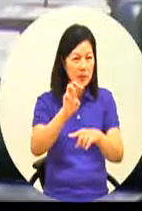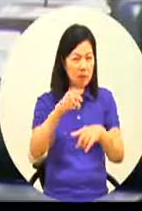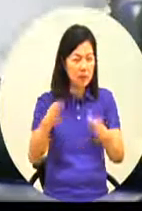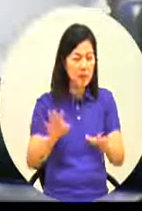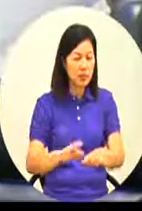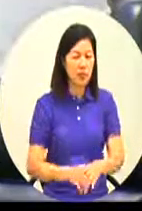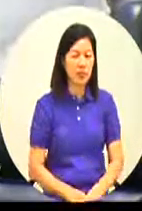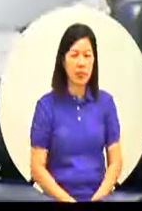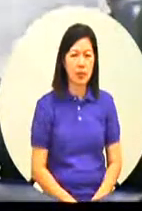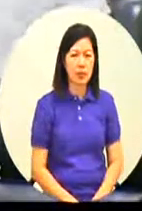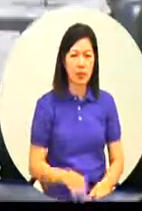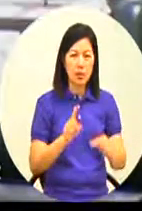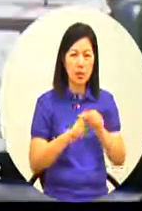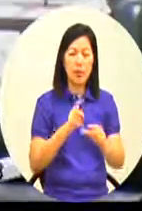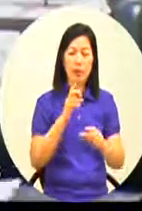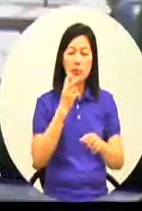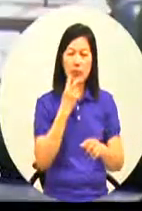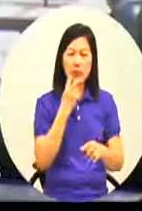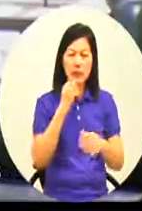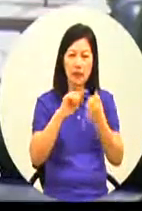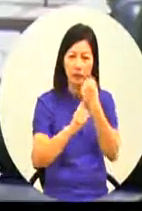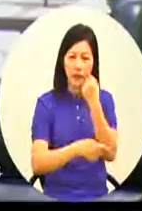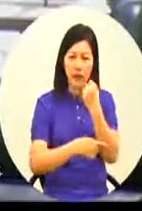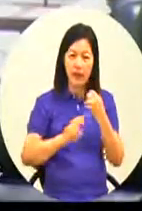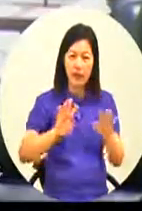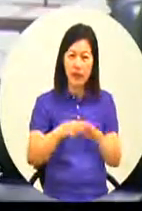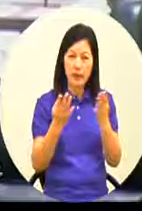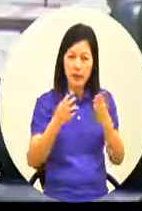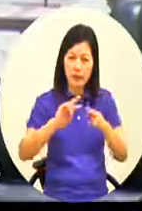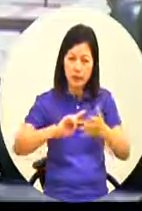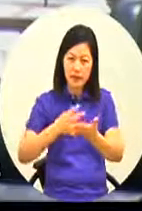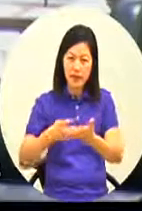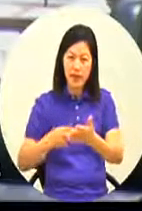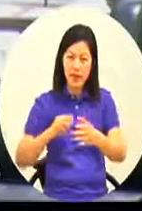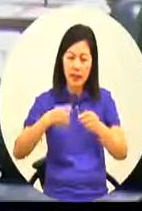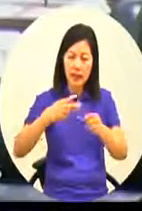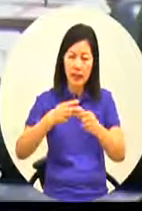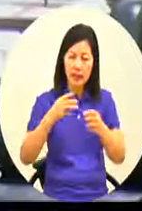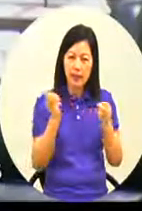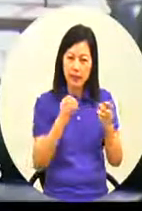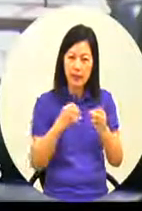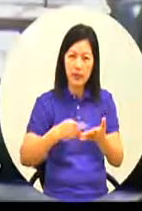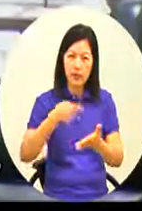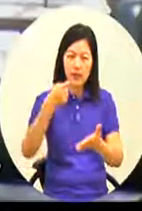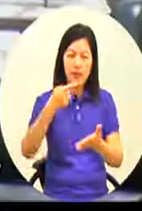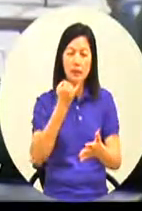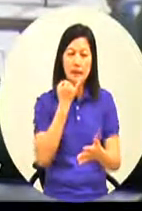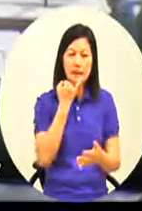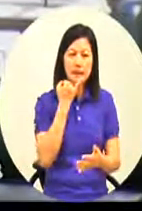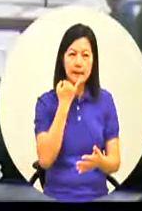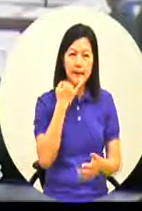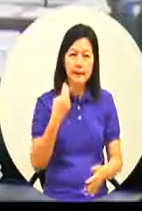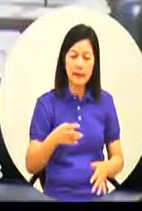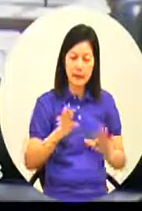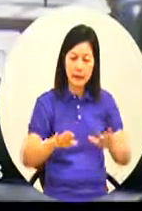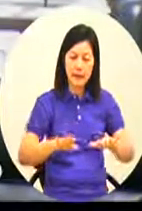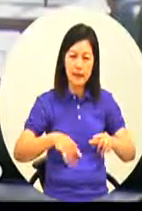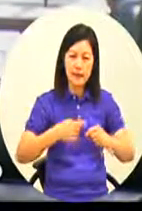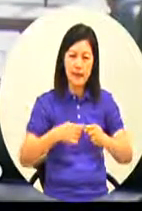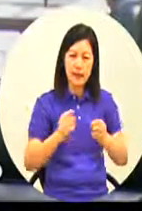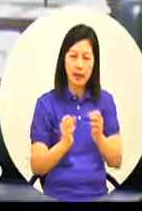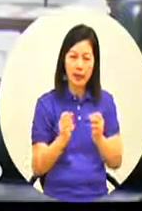你们从中央的法开始去修嘛。你三年要检讨一遍，你是不是无法多讲？你也可以。譬如说今年如果涨，